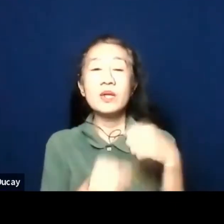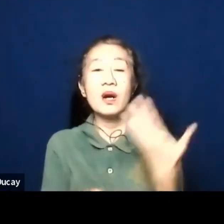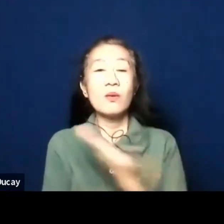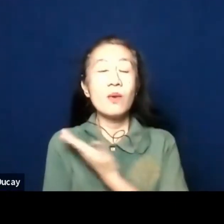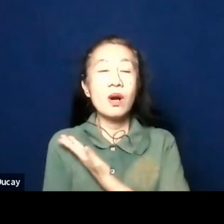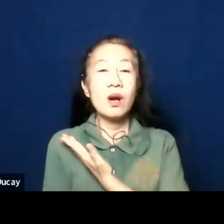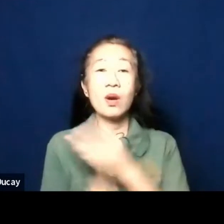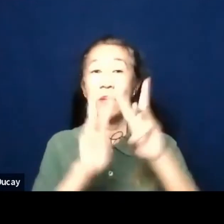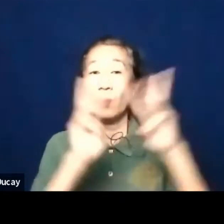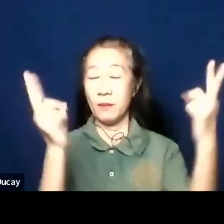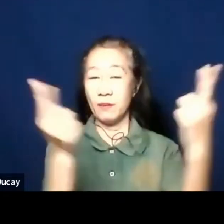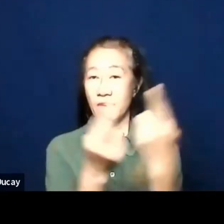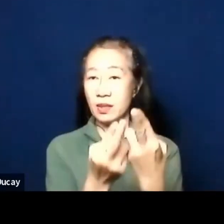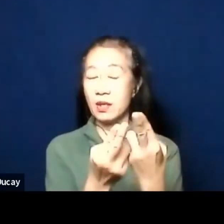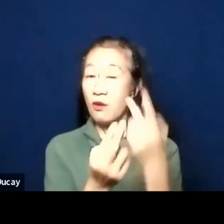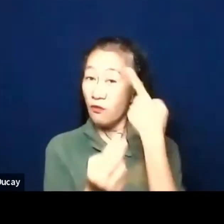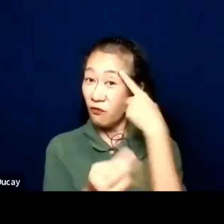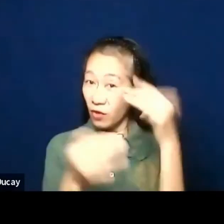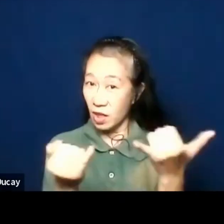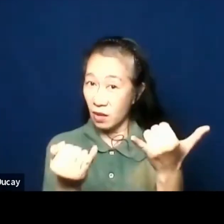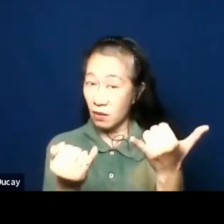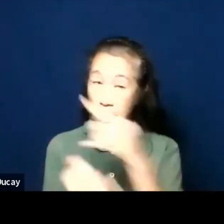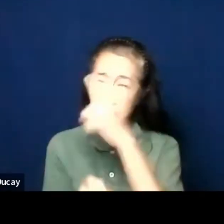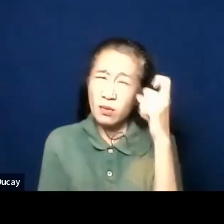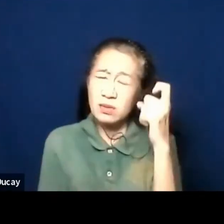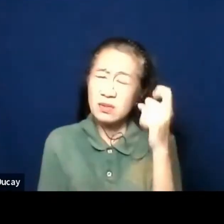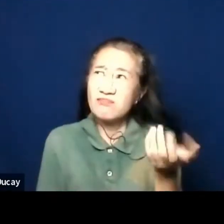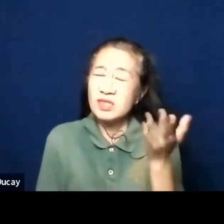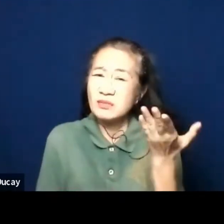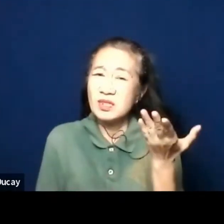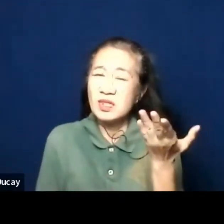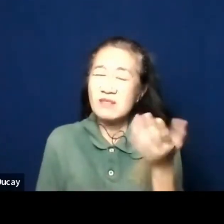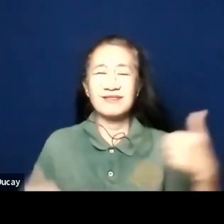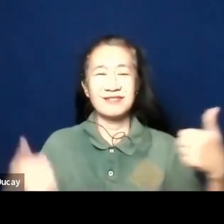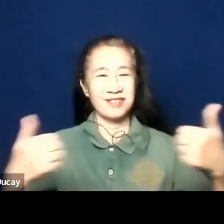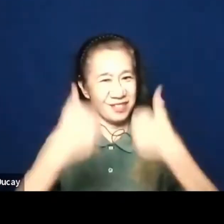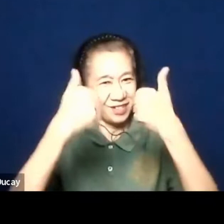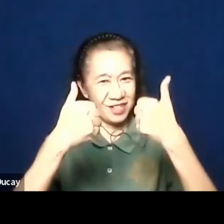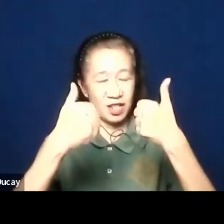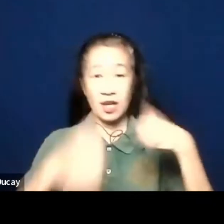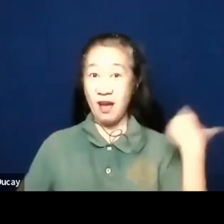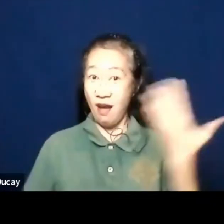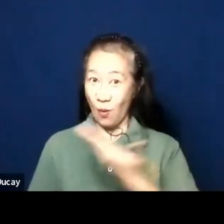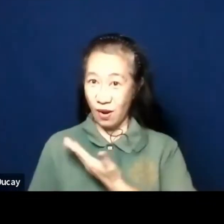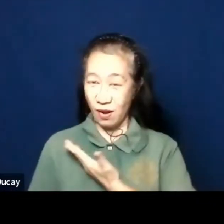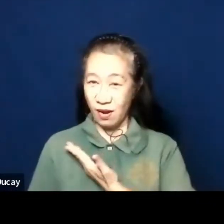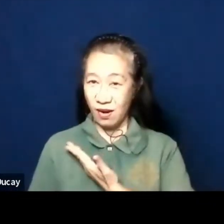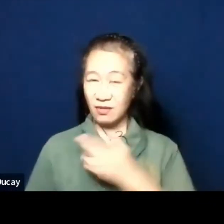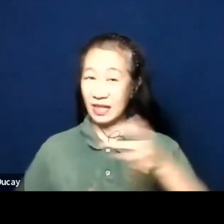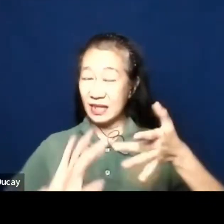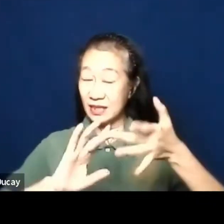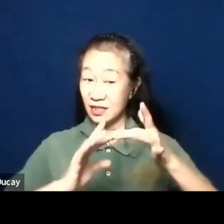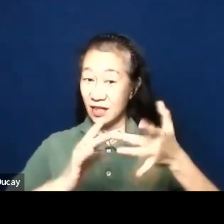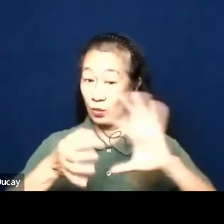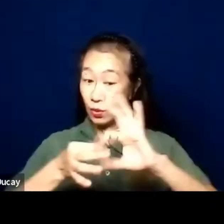ating webinar sa ngayon no kasi medyo challenging no yung ating internet